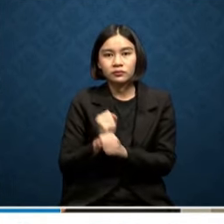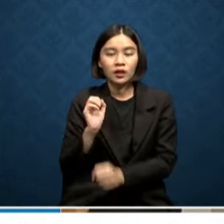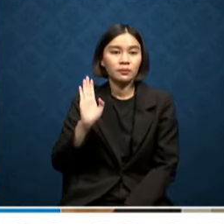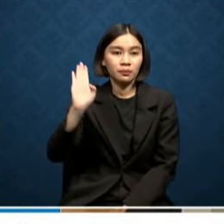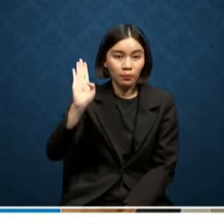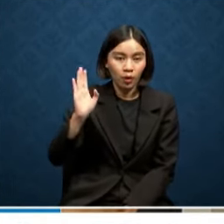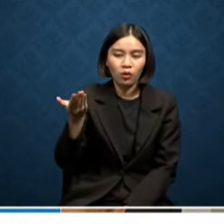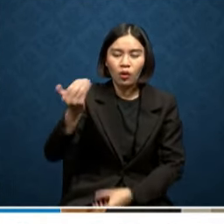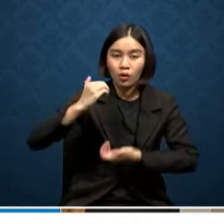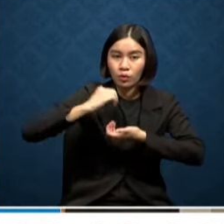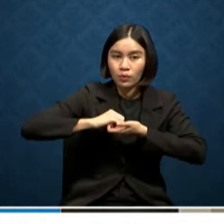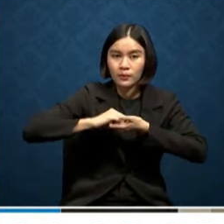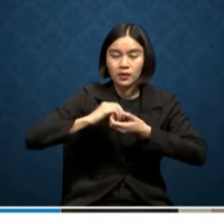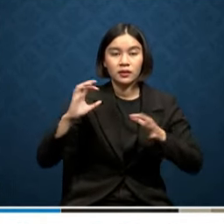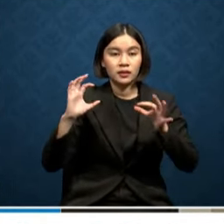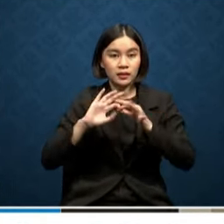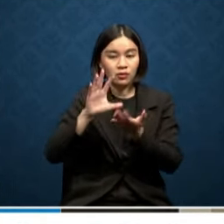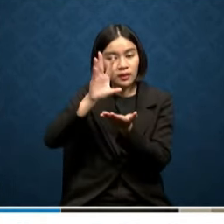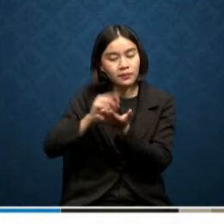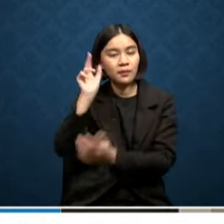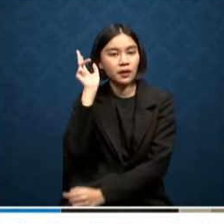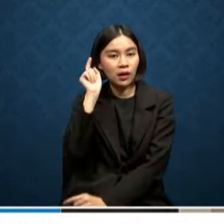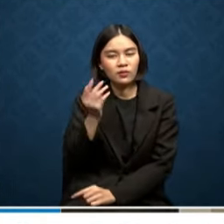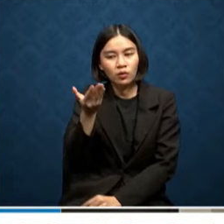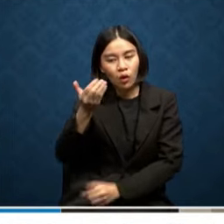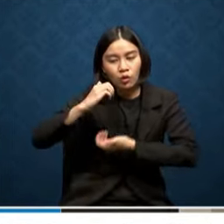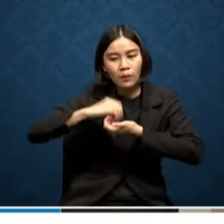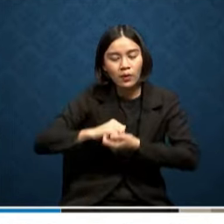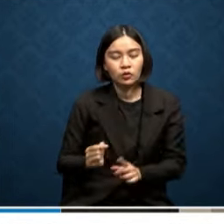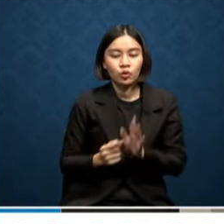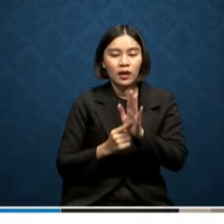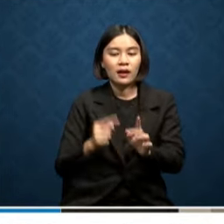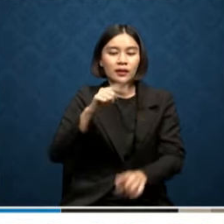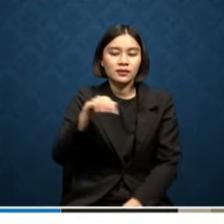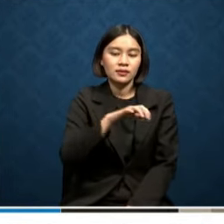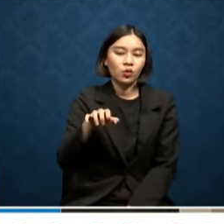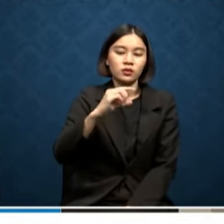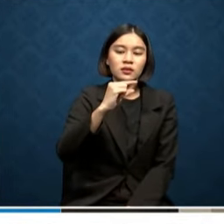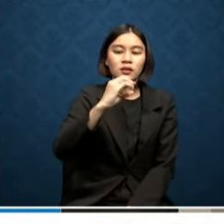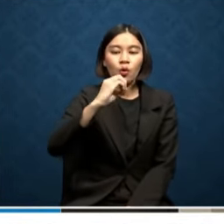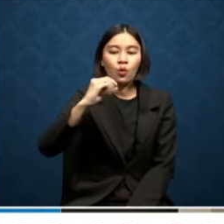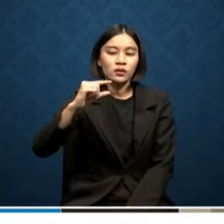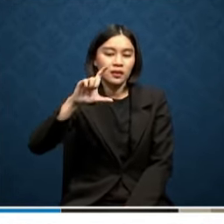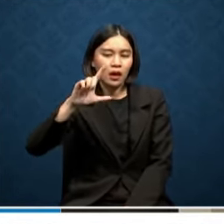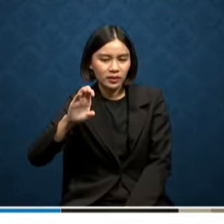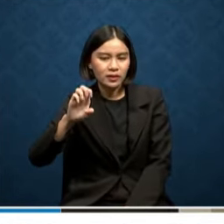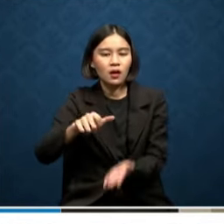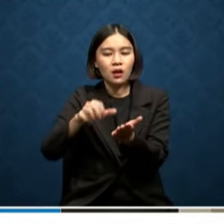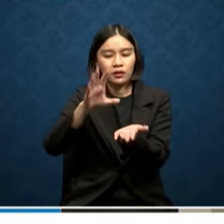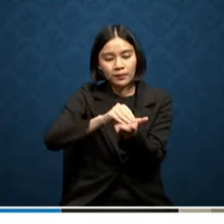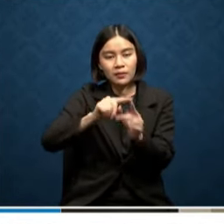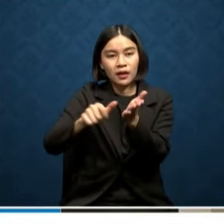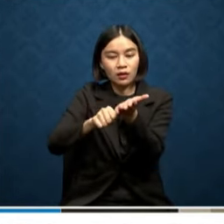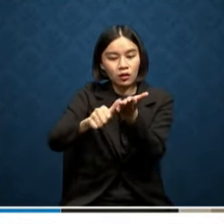นะคะที่เกี่ยวข้องในเรื่องของข้อมูลข่าวสารนะคะเช่น Google เป็นต้นนะคะให้ลบข้อมูลเหล่านั้นออก